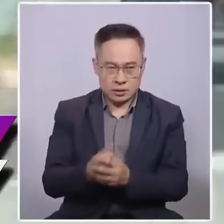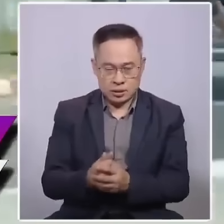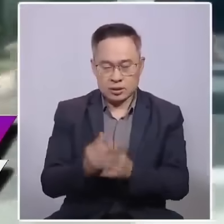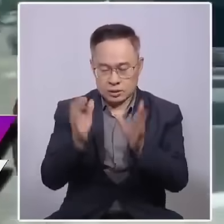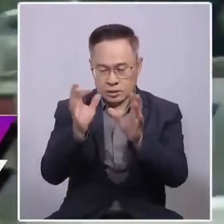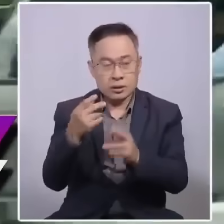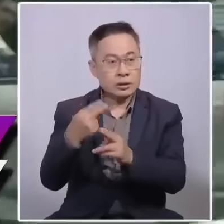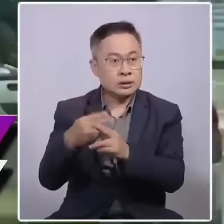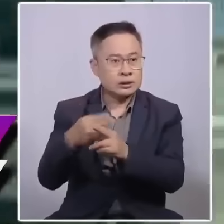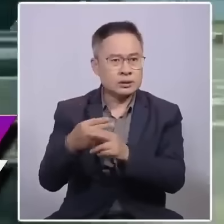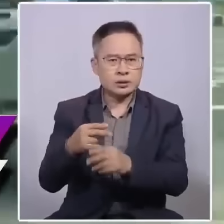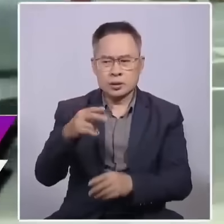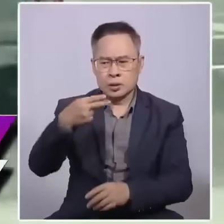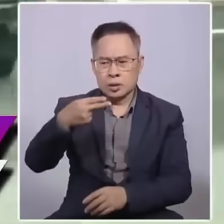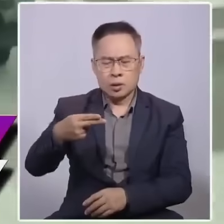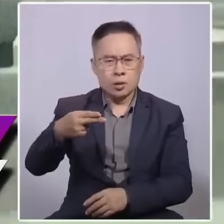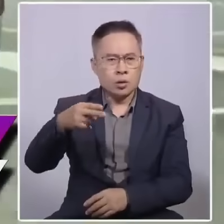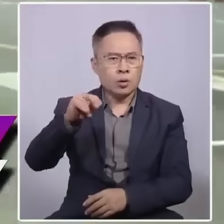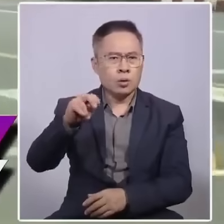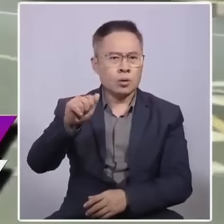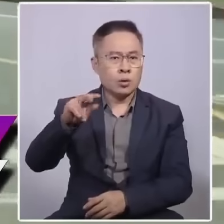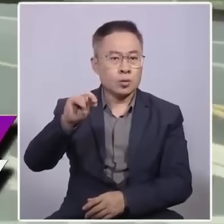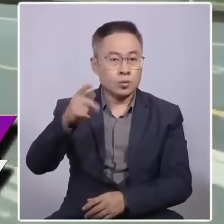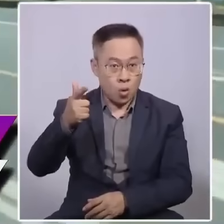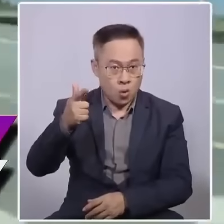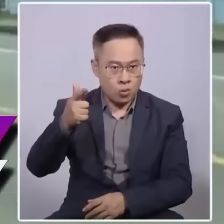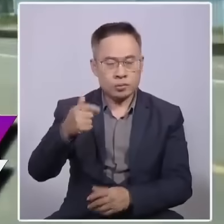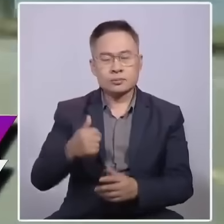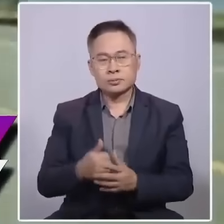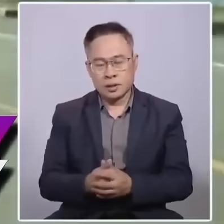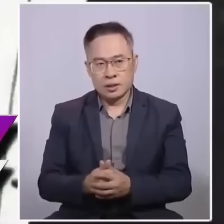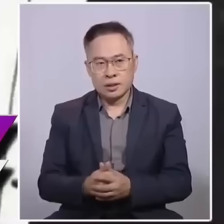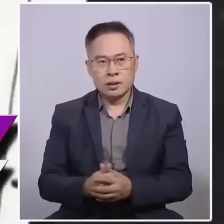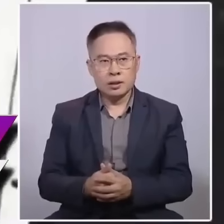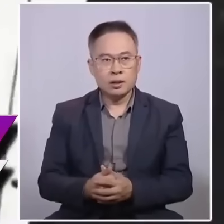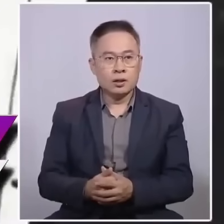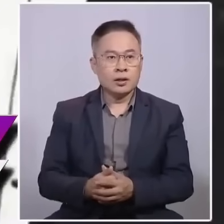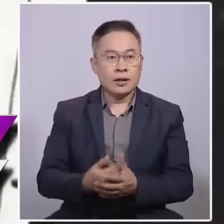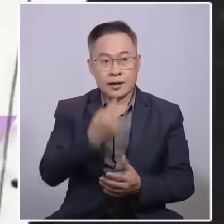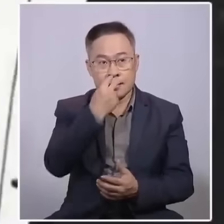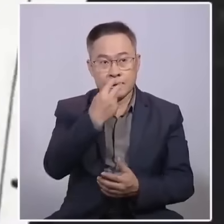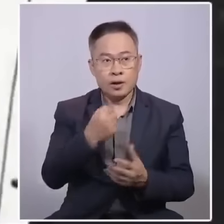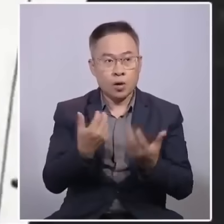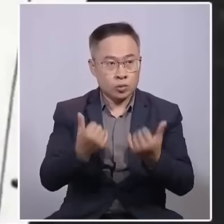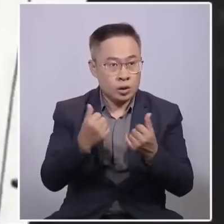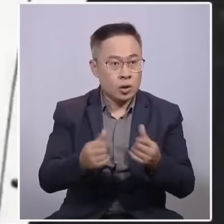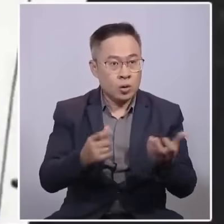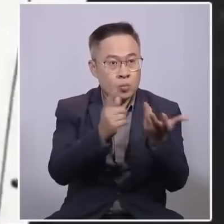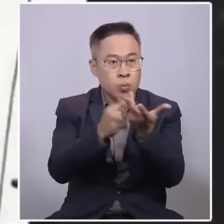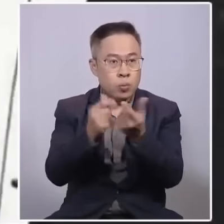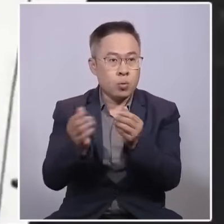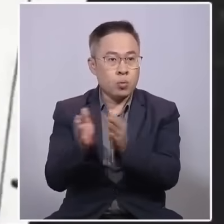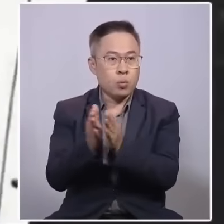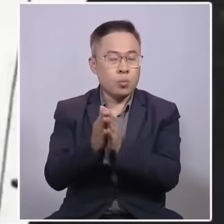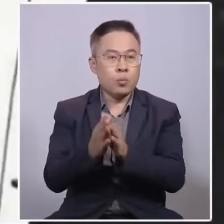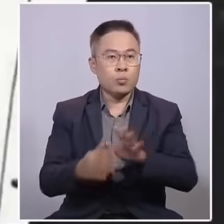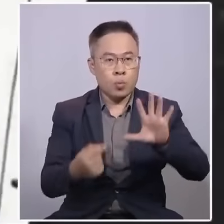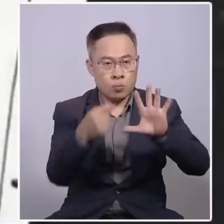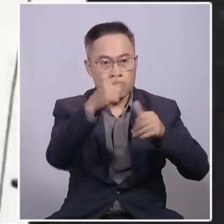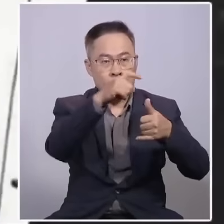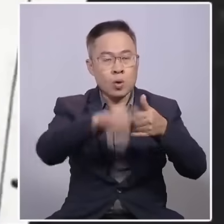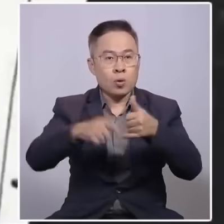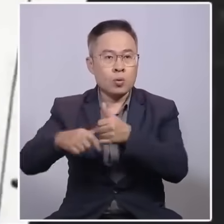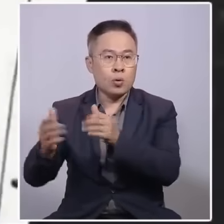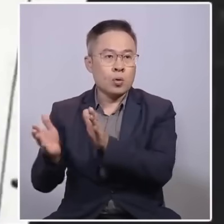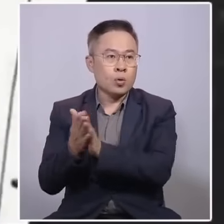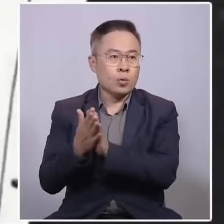หนอยแน่บอกก็คือนายหนอนนั่นเองนะครับคือถ้าเกิดพูดถึงรถที่พาออกไปเนี่ยจะมีรถทั้งหมด 3คันมีกระบะสี